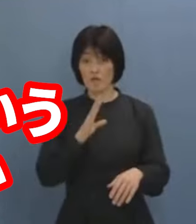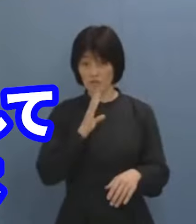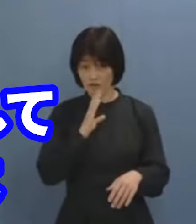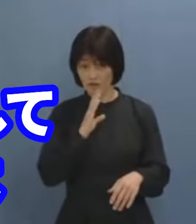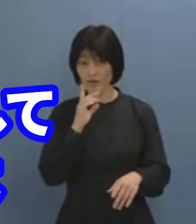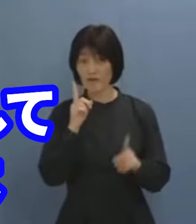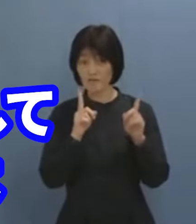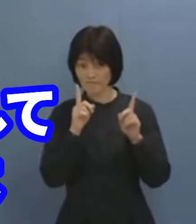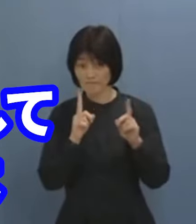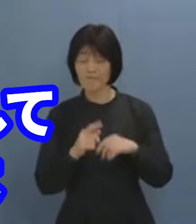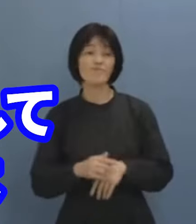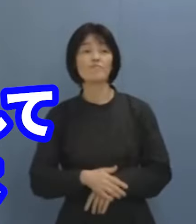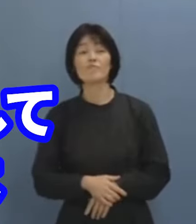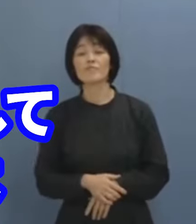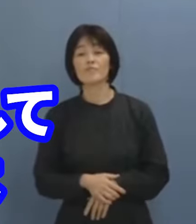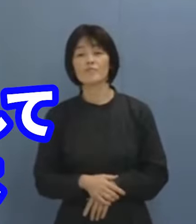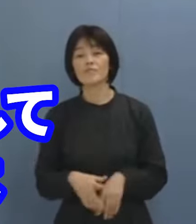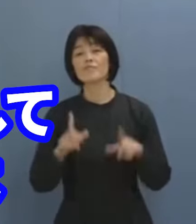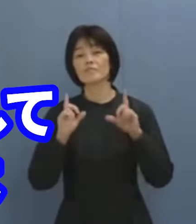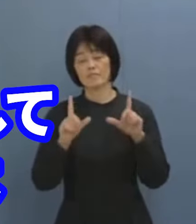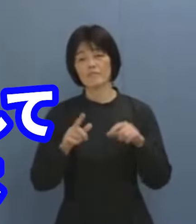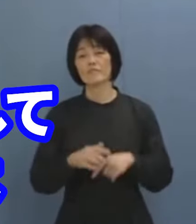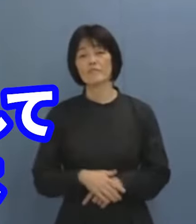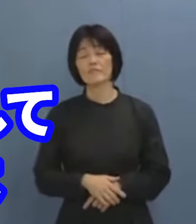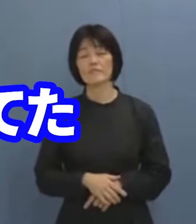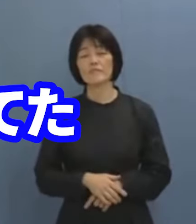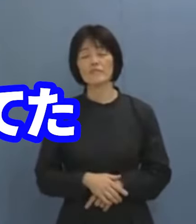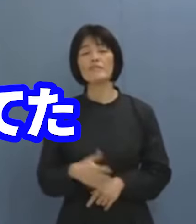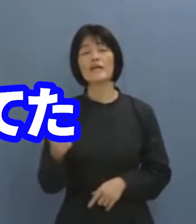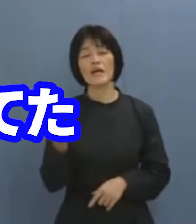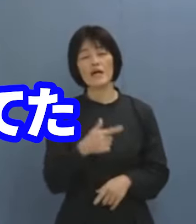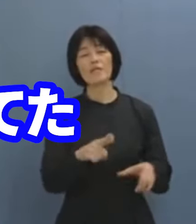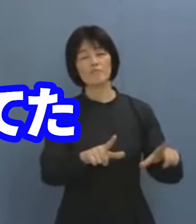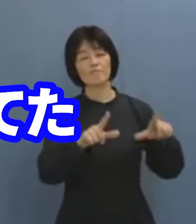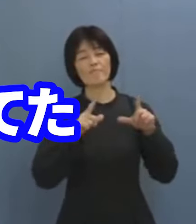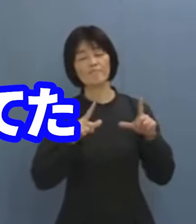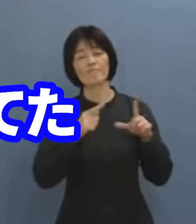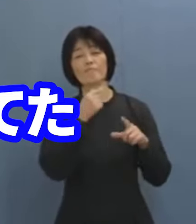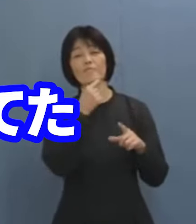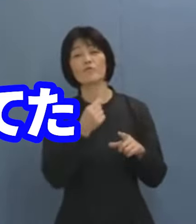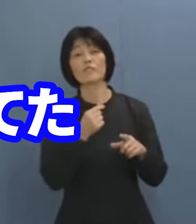ょうか。 そこは早くレスポンスしてくださいというときはおそらく指示したり